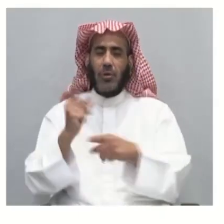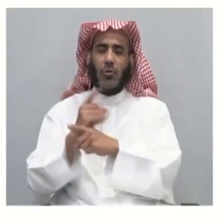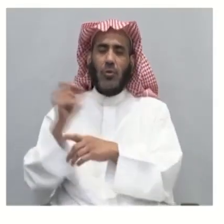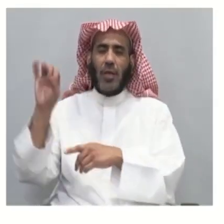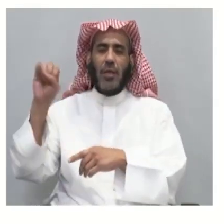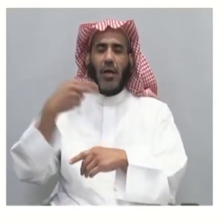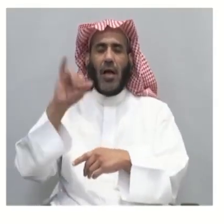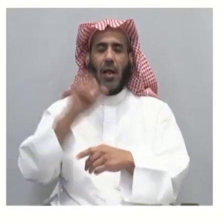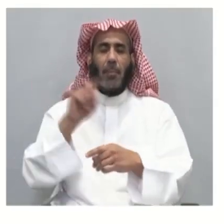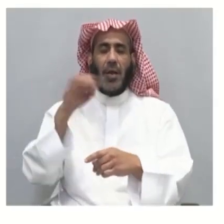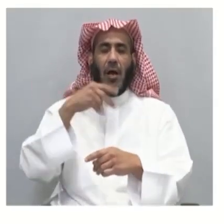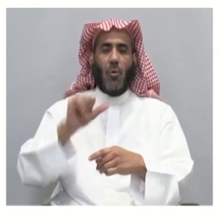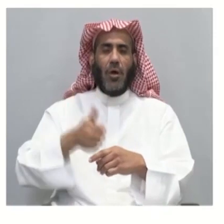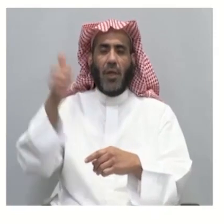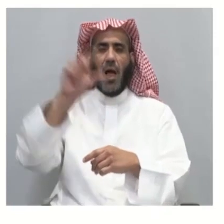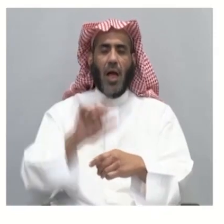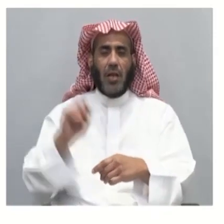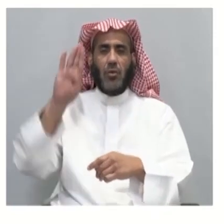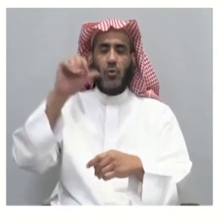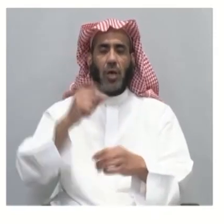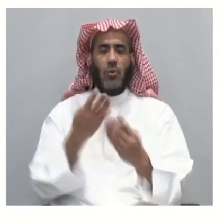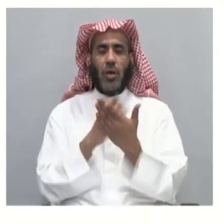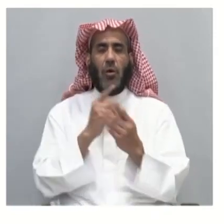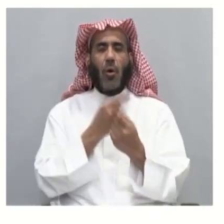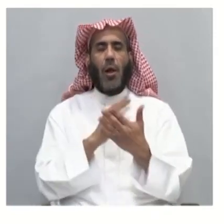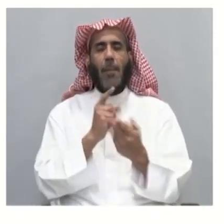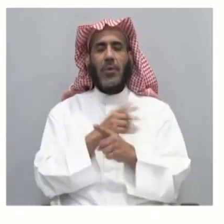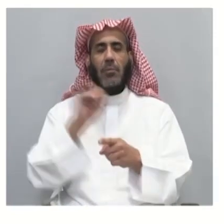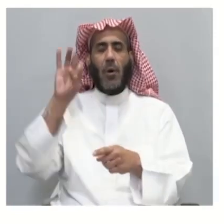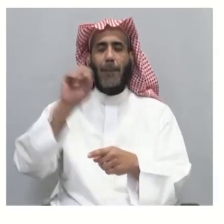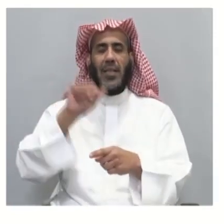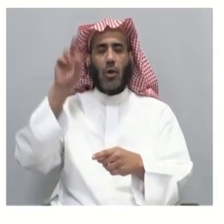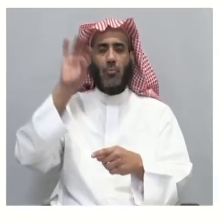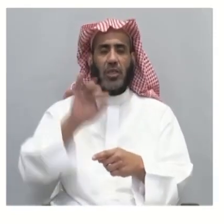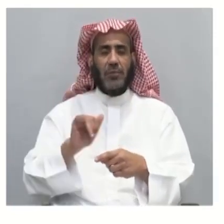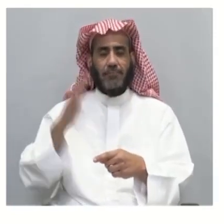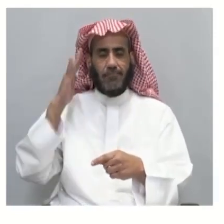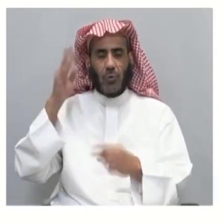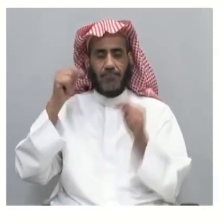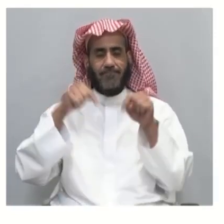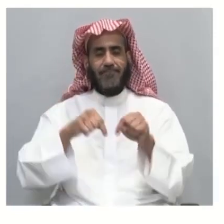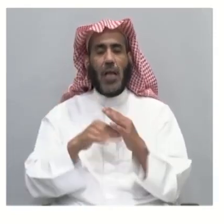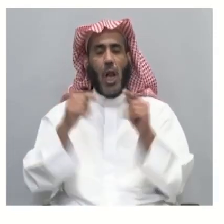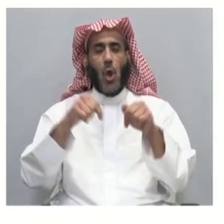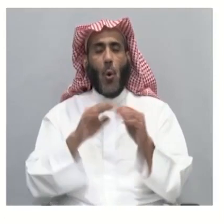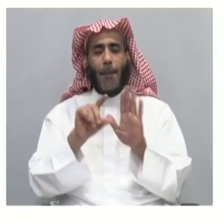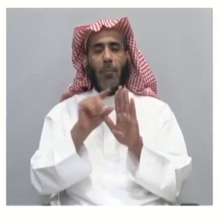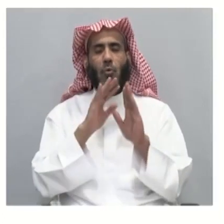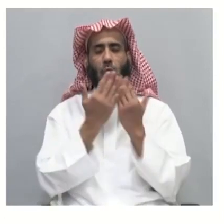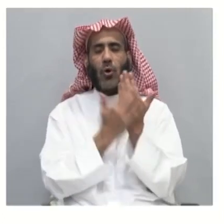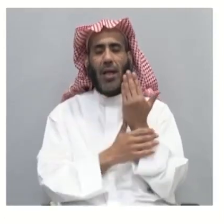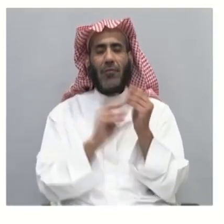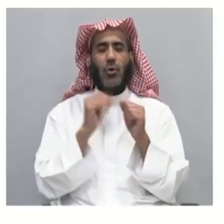الاستاذ علي بن عوض ال سلطان ويشاركني في لغه الاشاره الزميل الاستاذ محمد القبيشي هذا غلاف الوح حده التدريبيه